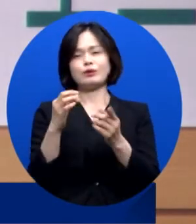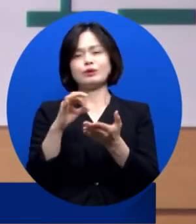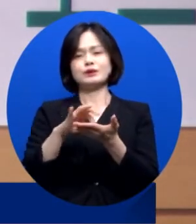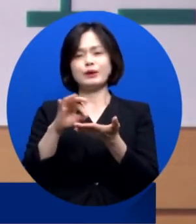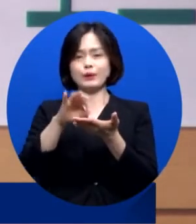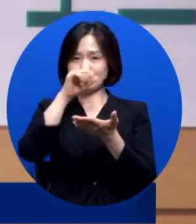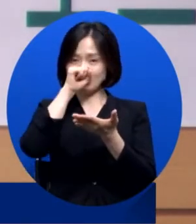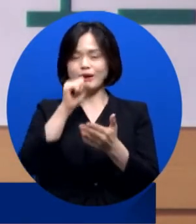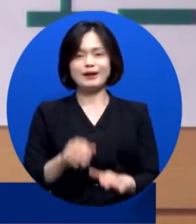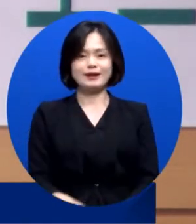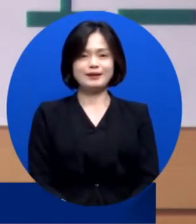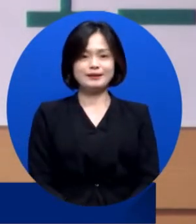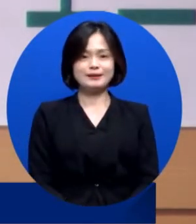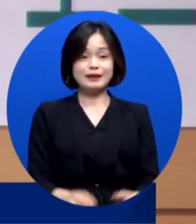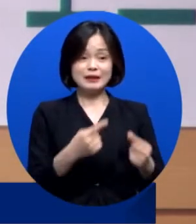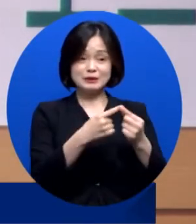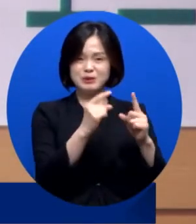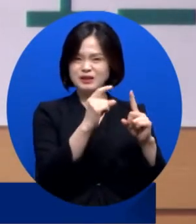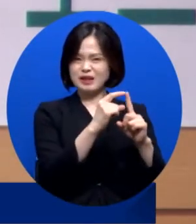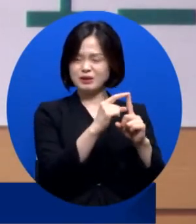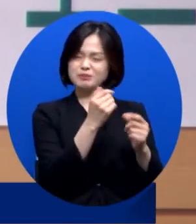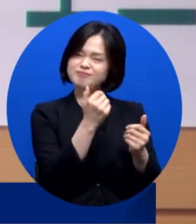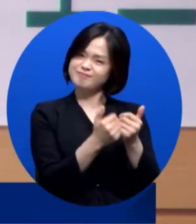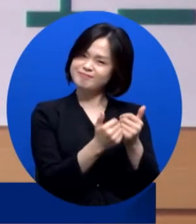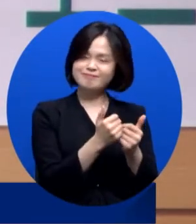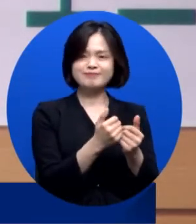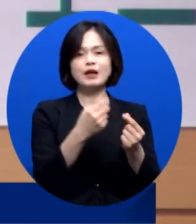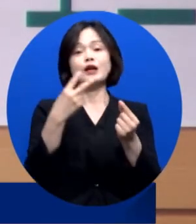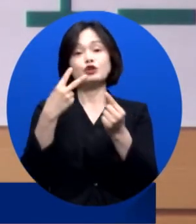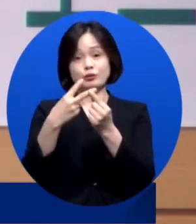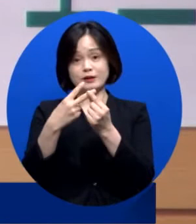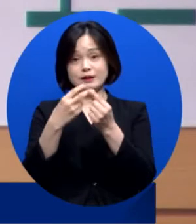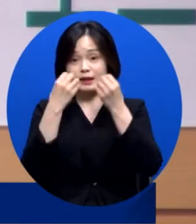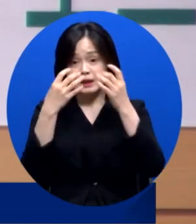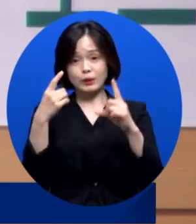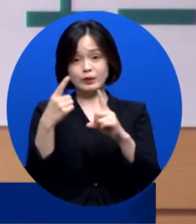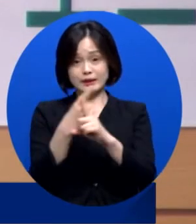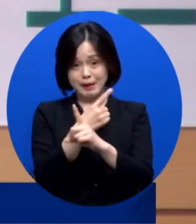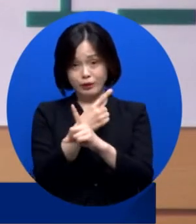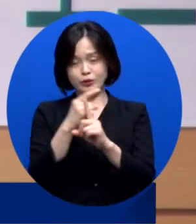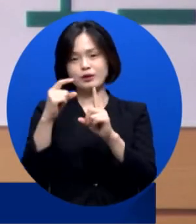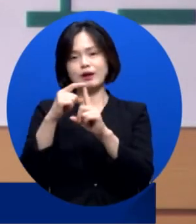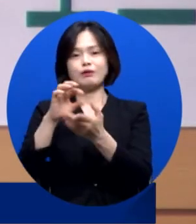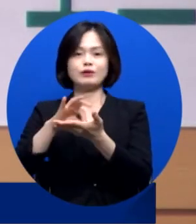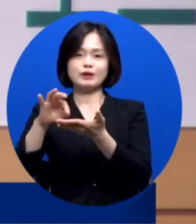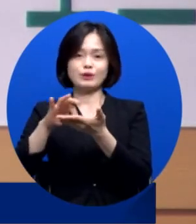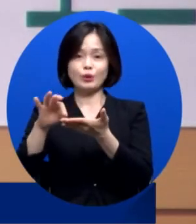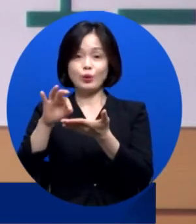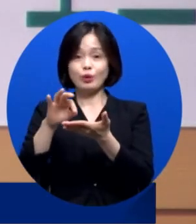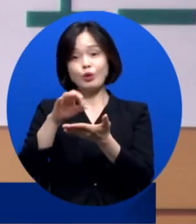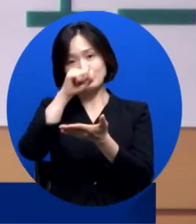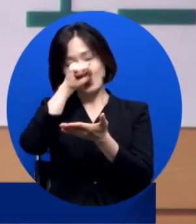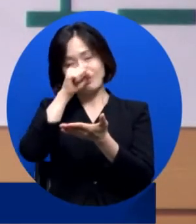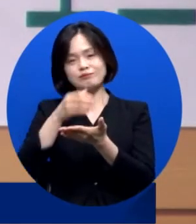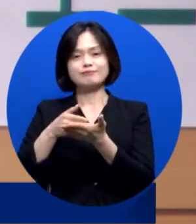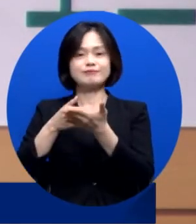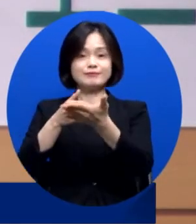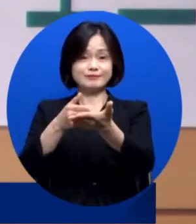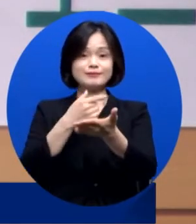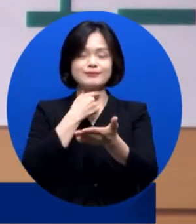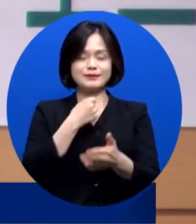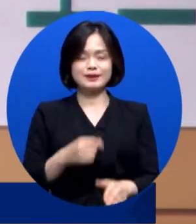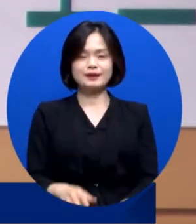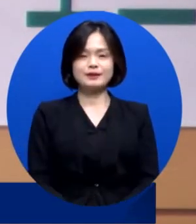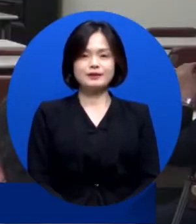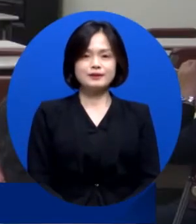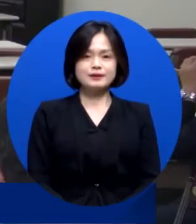이중직이라는 용어에 익숙해져 있기 때문에 이런 용어의 변경을 조금 전체적으로 한번 얘기해 볼